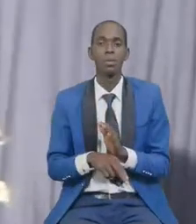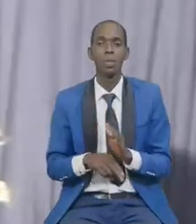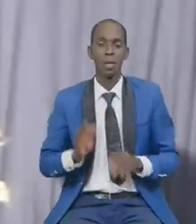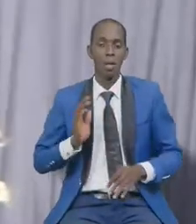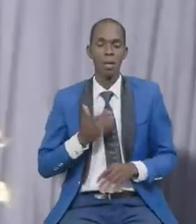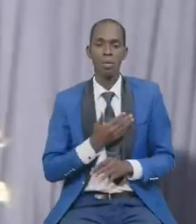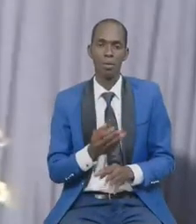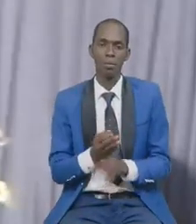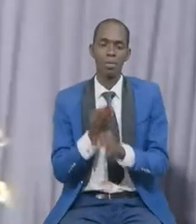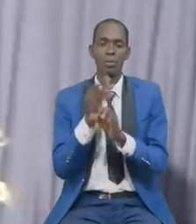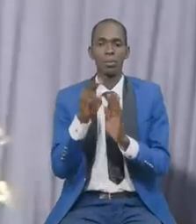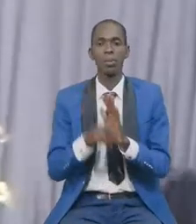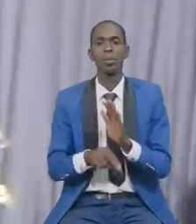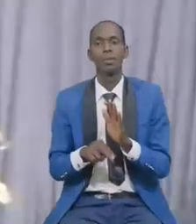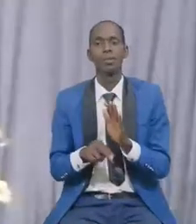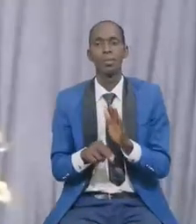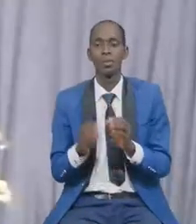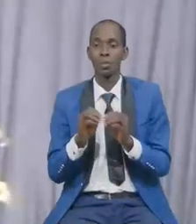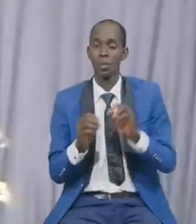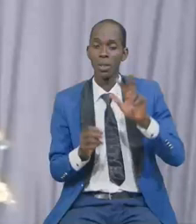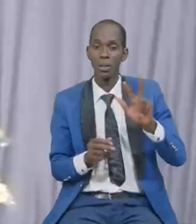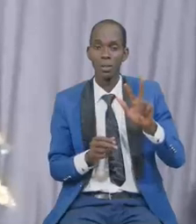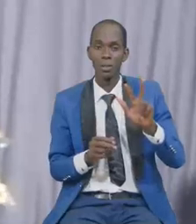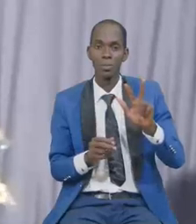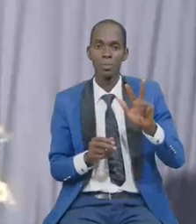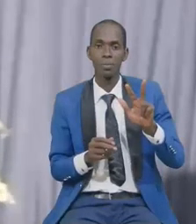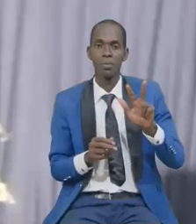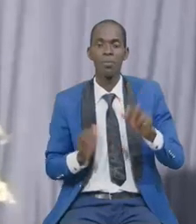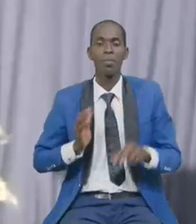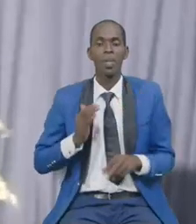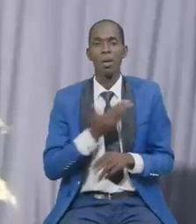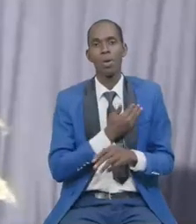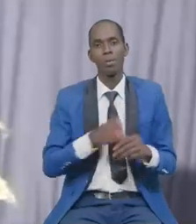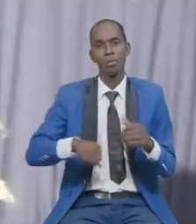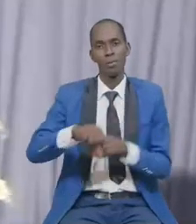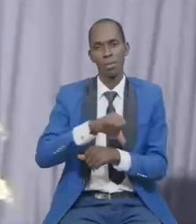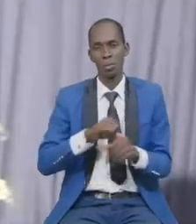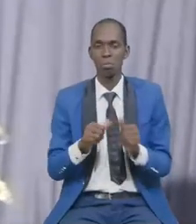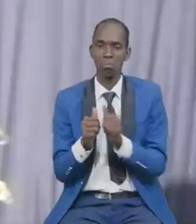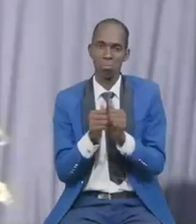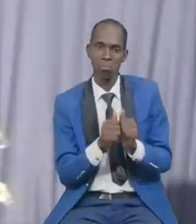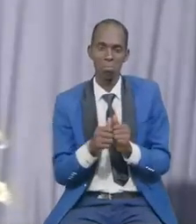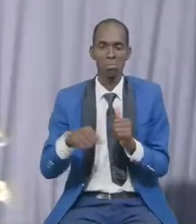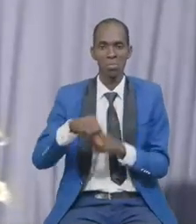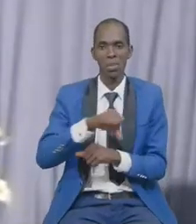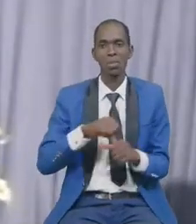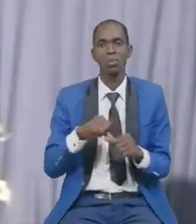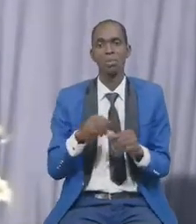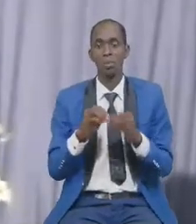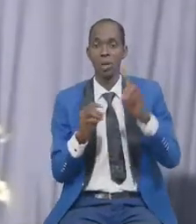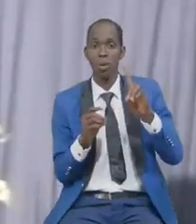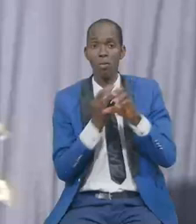notre fidélité. Troisièmement, notre communion. Liberté,